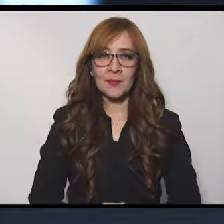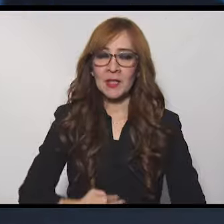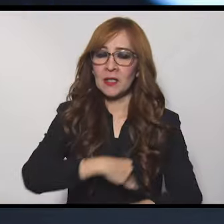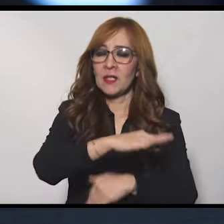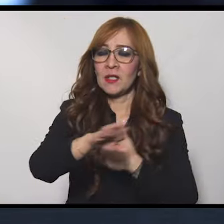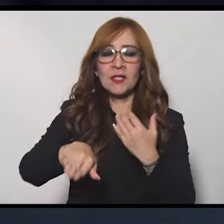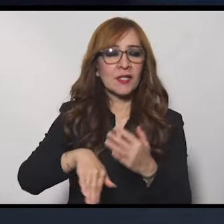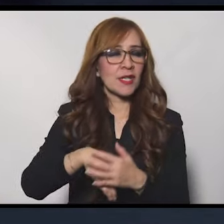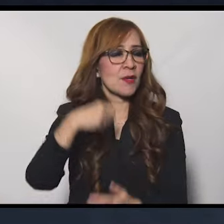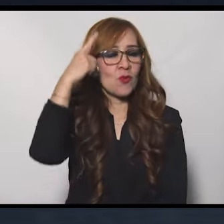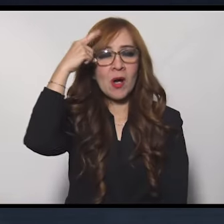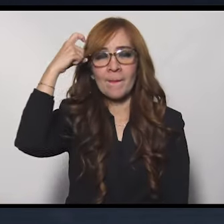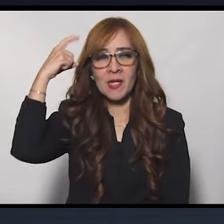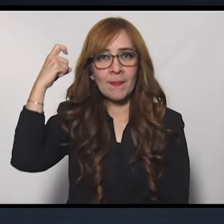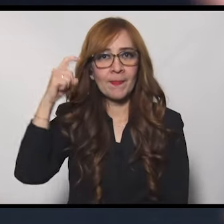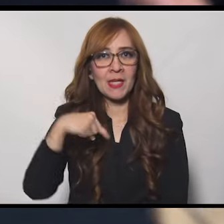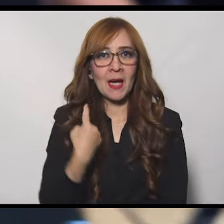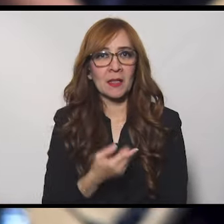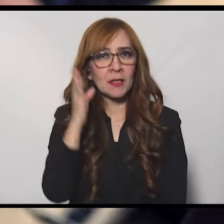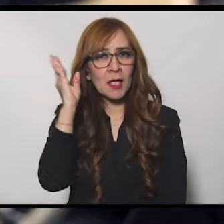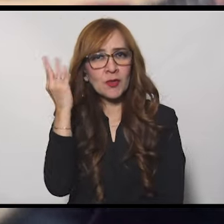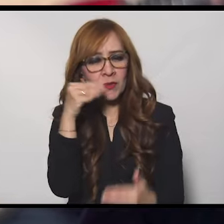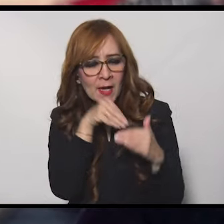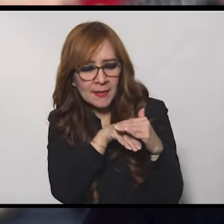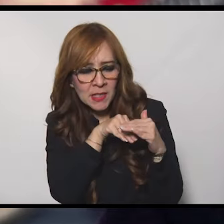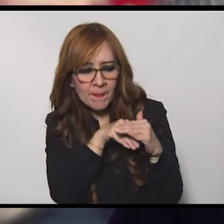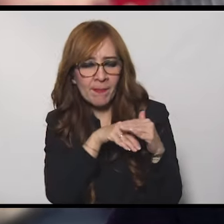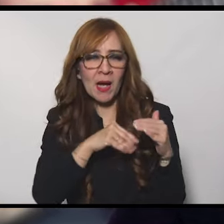setiap impian-impian yang sudah kita kubur